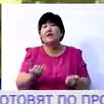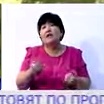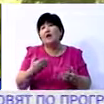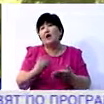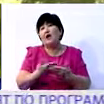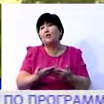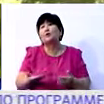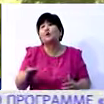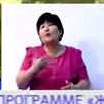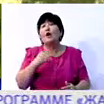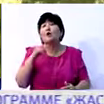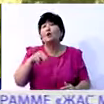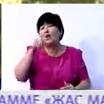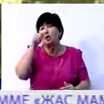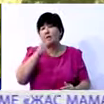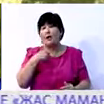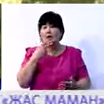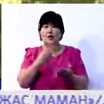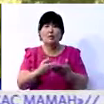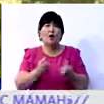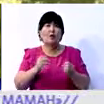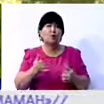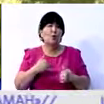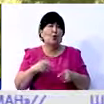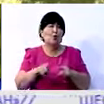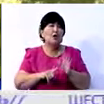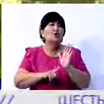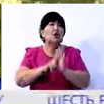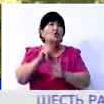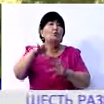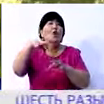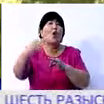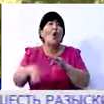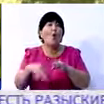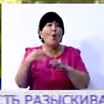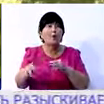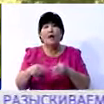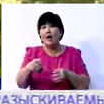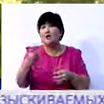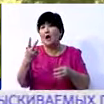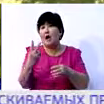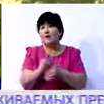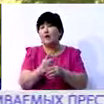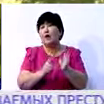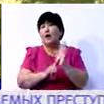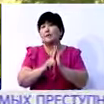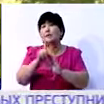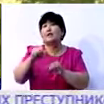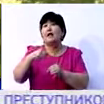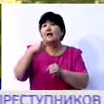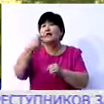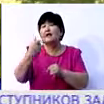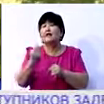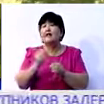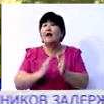будто мы в июле месяце наблюдаем, как будто у нас наступила осень. Она еще второй раз проявляет листья.